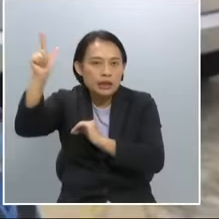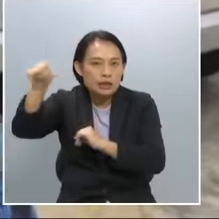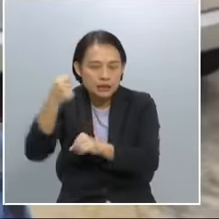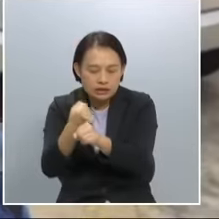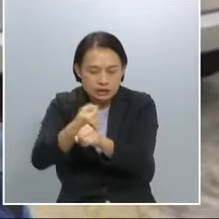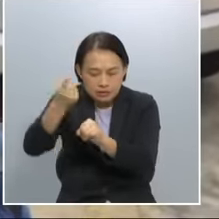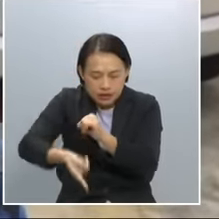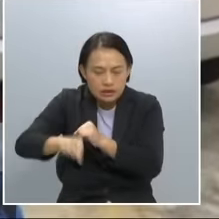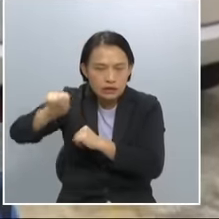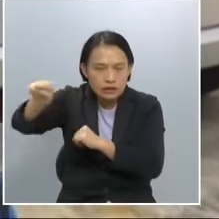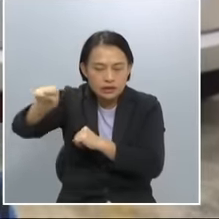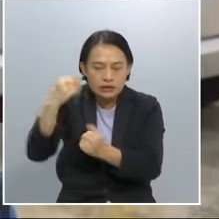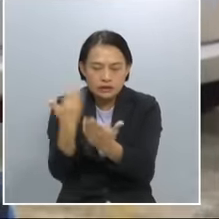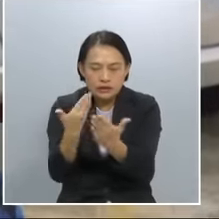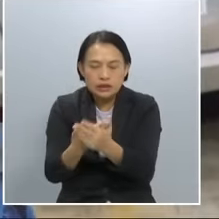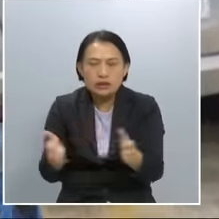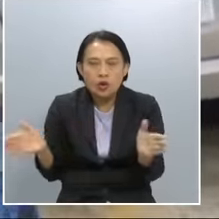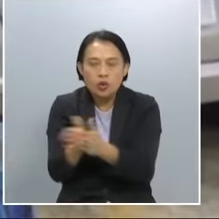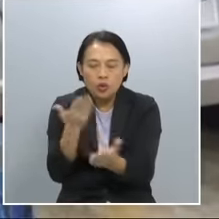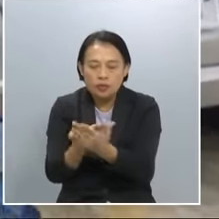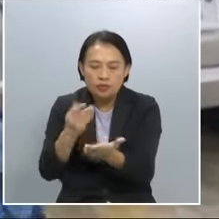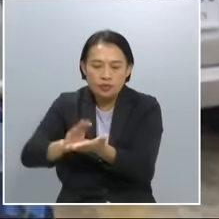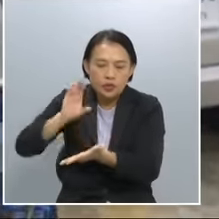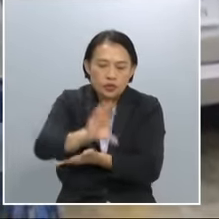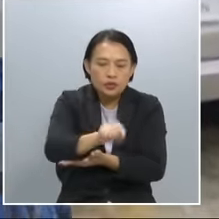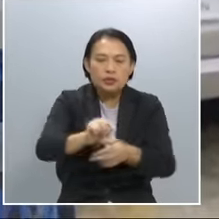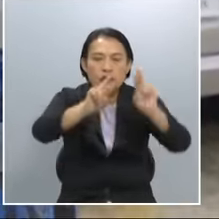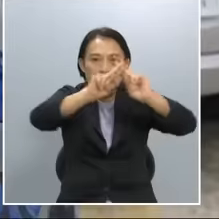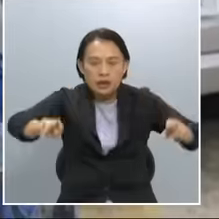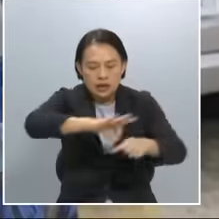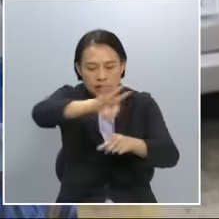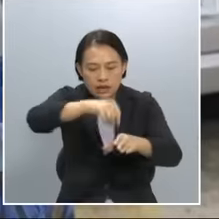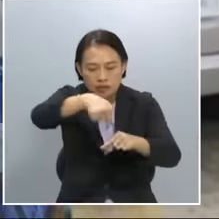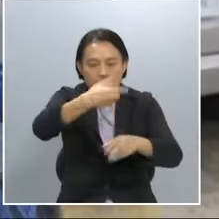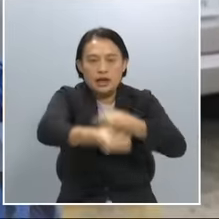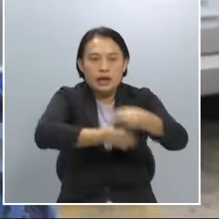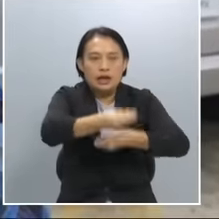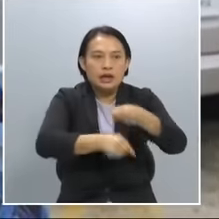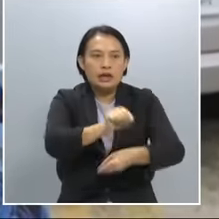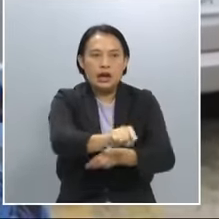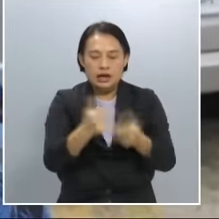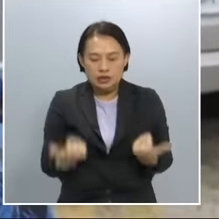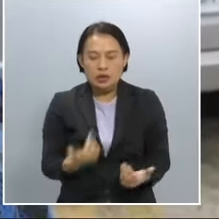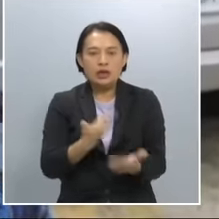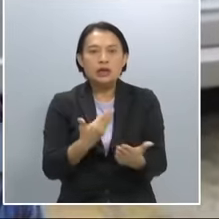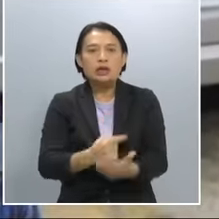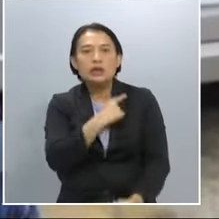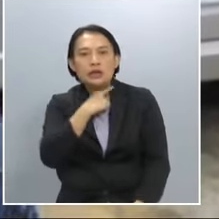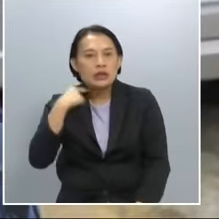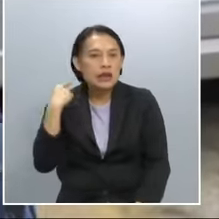กเม็ดเงินจะไปลงทุนขายกาแฟโบราณที่ท่าน้ำบางสีเมืองเพราะตอนนี้แย่มากขาดทุนมานานเศรษฐกิจมัน